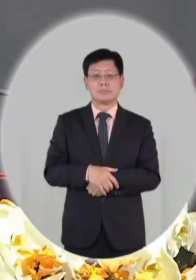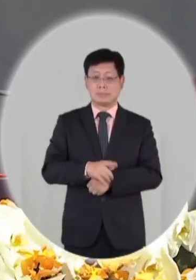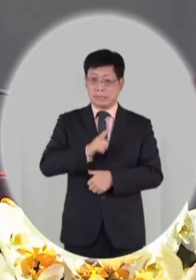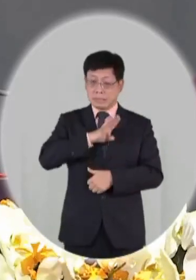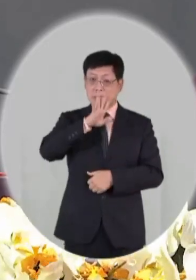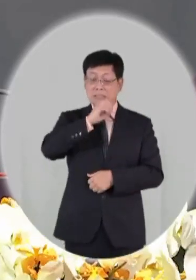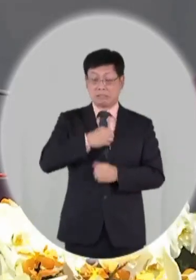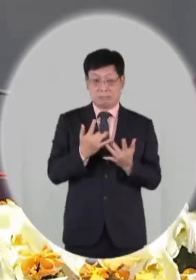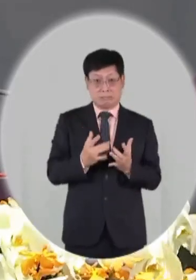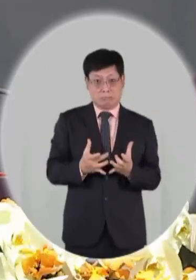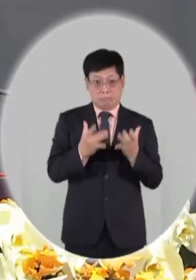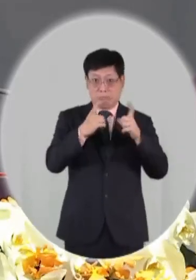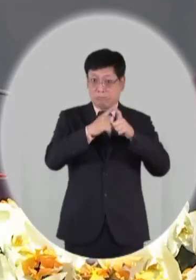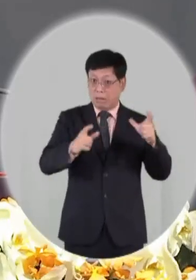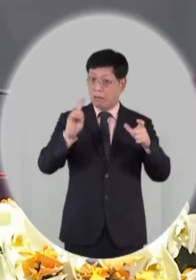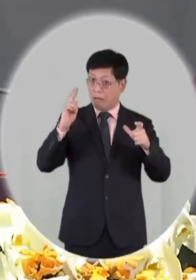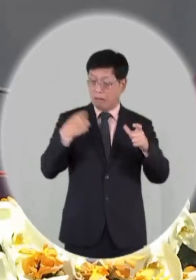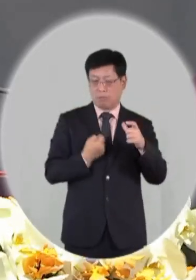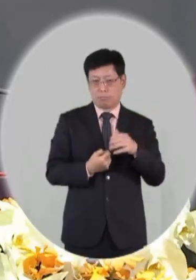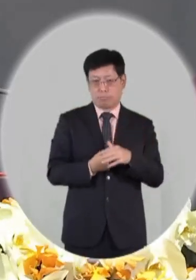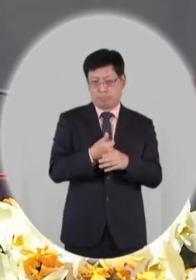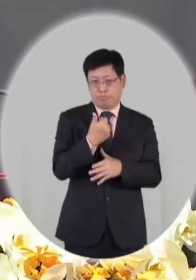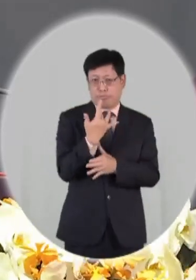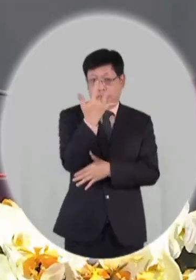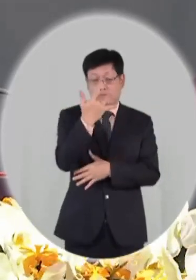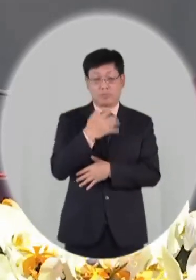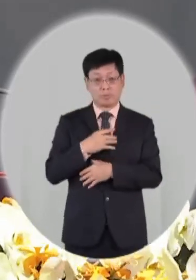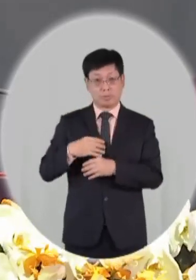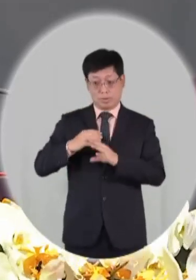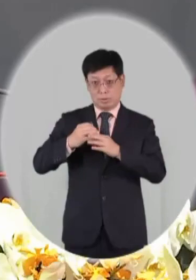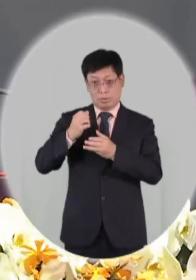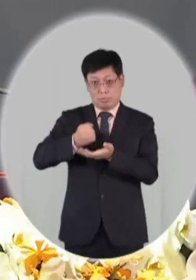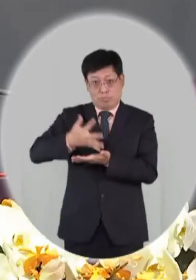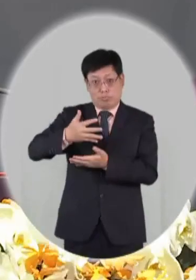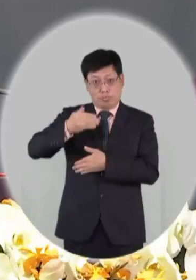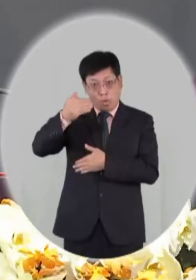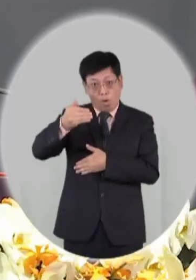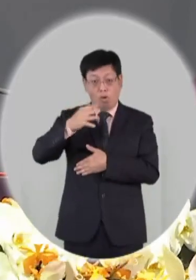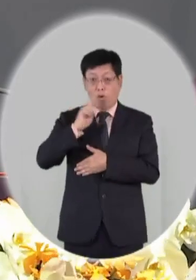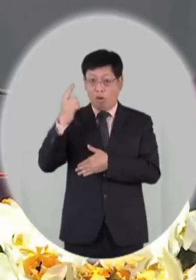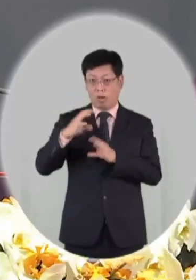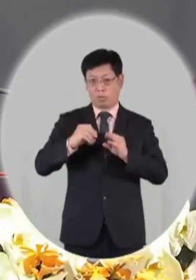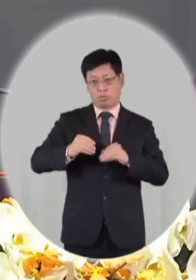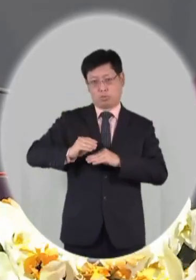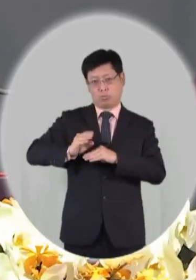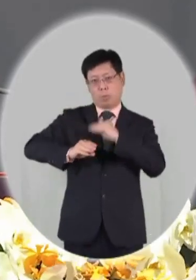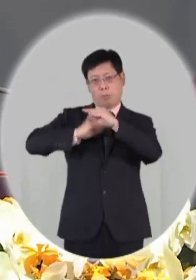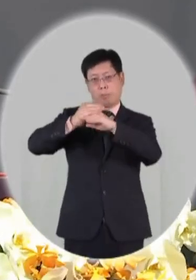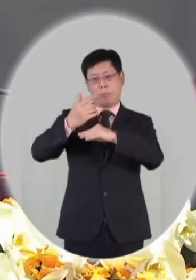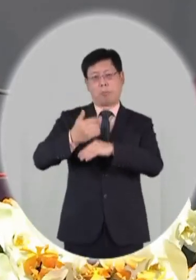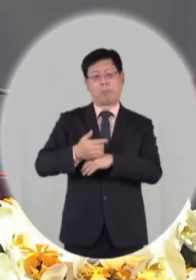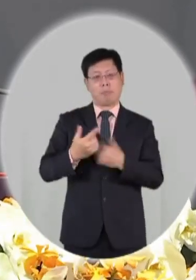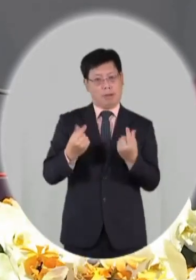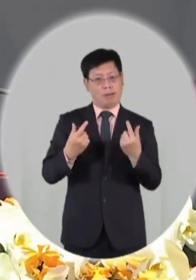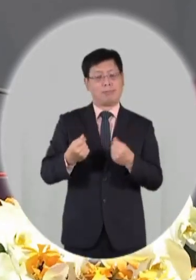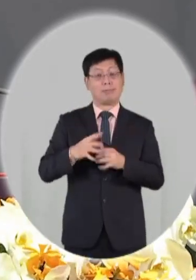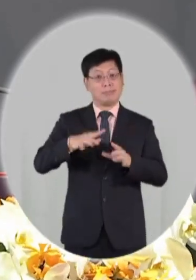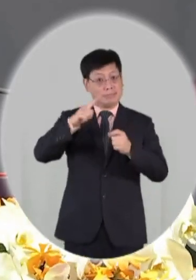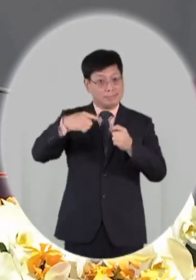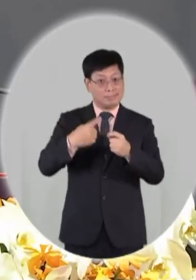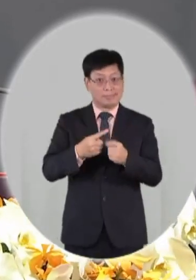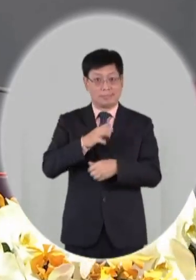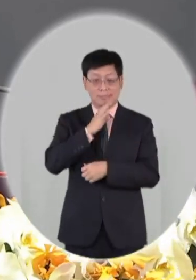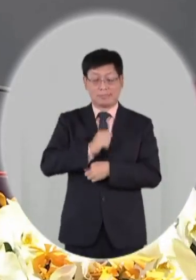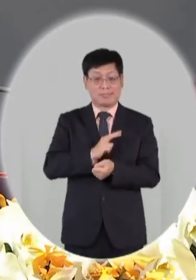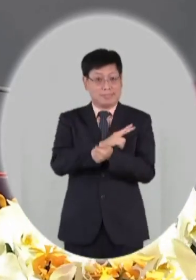木，生于毫末，九层之台，起于垒土。今年是林